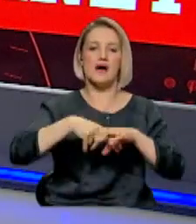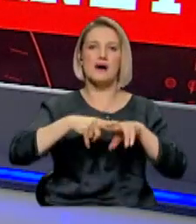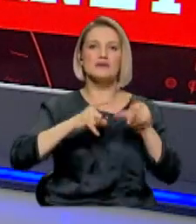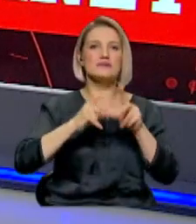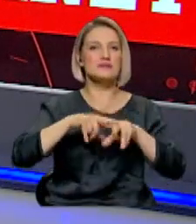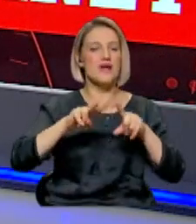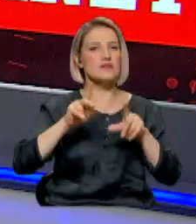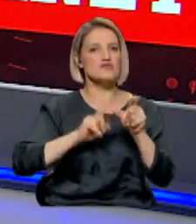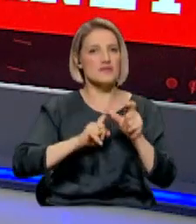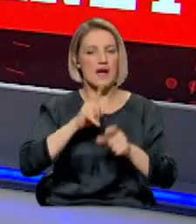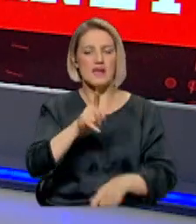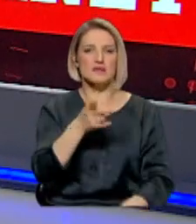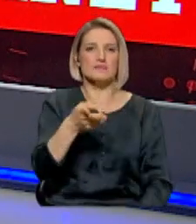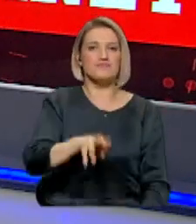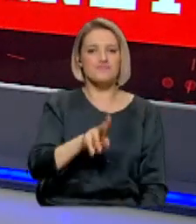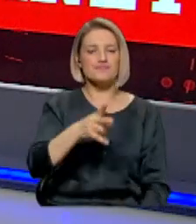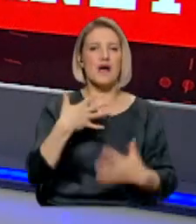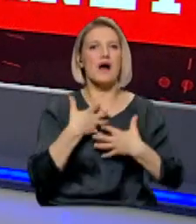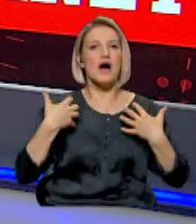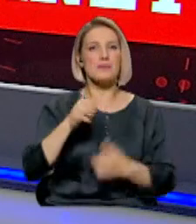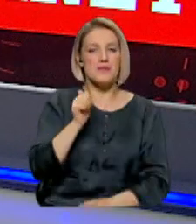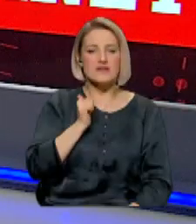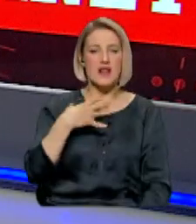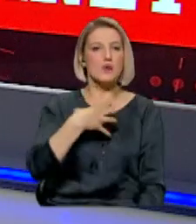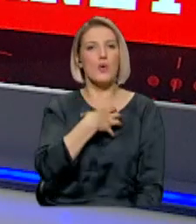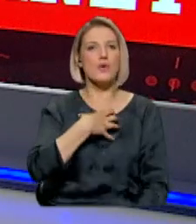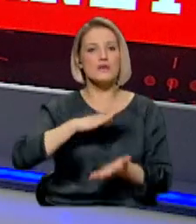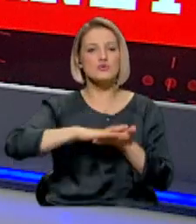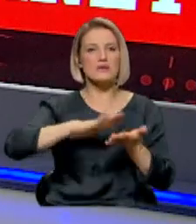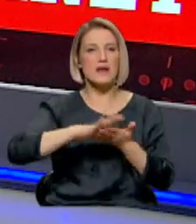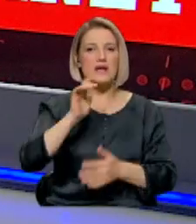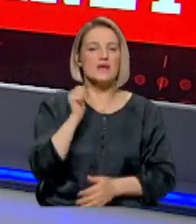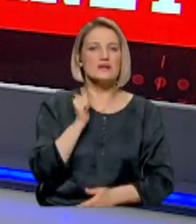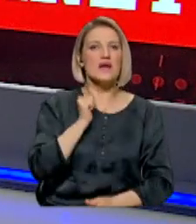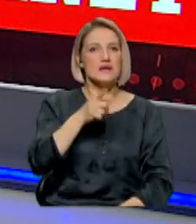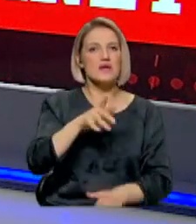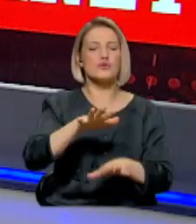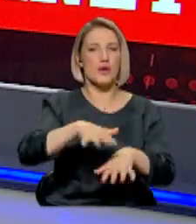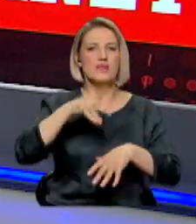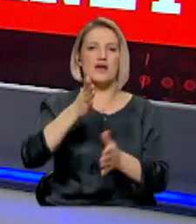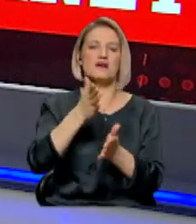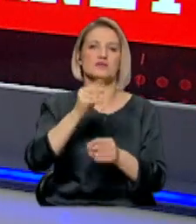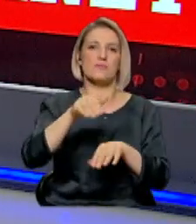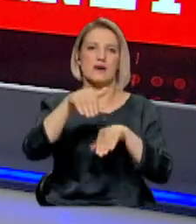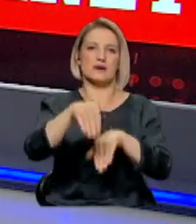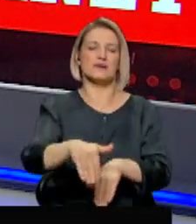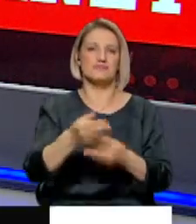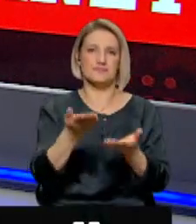şehit oldu. İki çocuk babası kahraman asker Konya'da düzenlenen askeri törenle vatan toprağına emanet